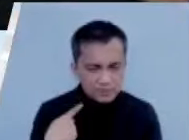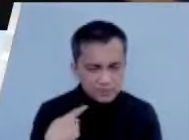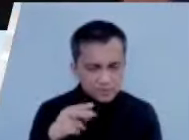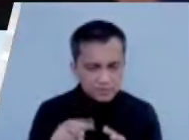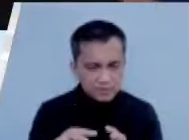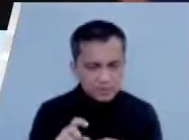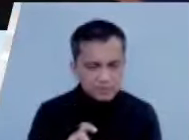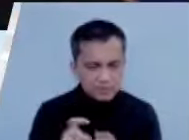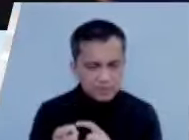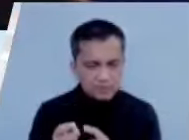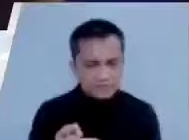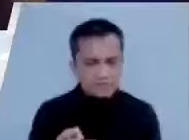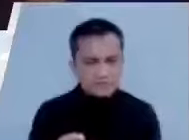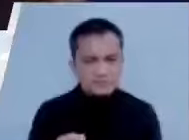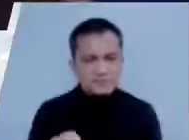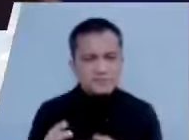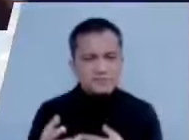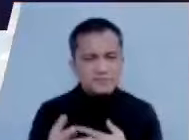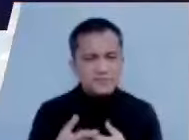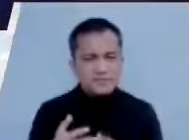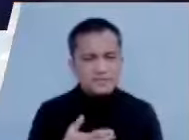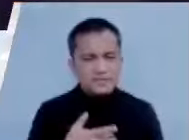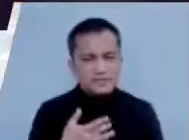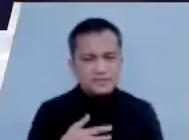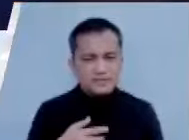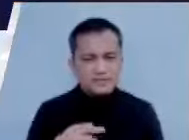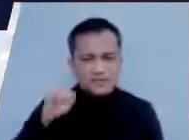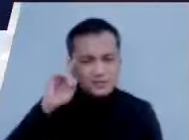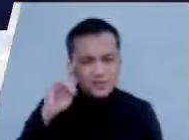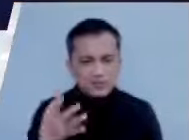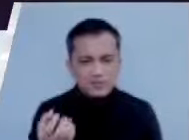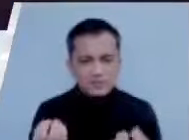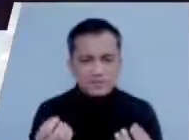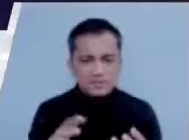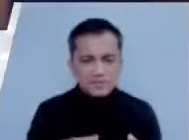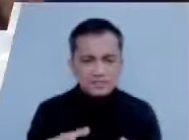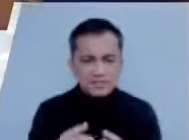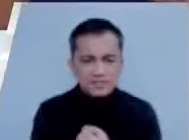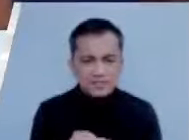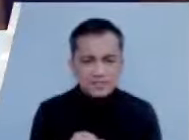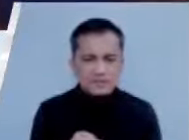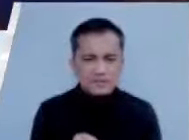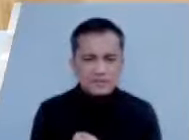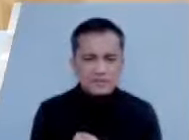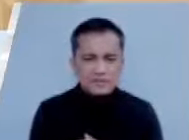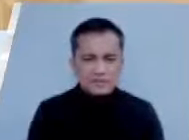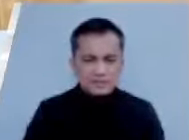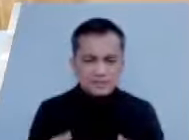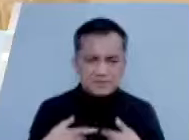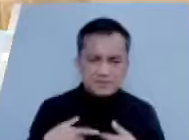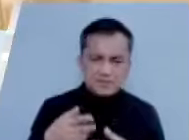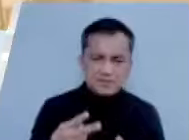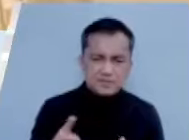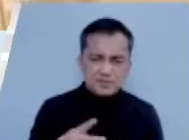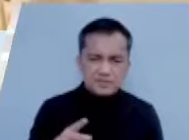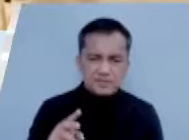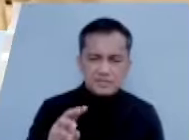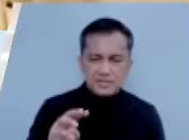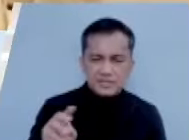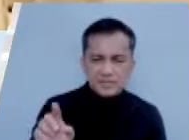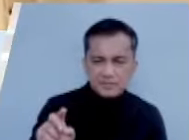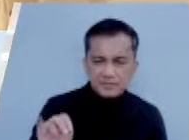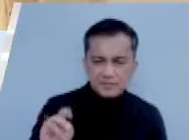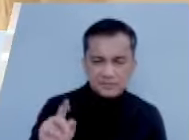tama ngayon. Clueless kasi ang marami sa love life ng vocalist na si Medwin Marfil until his